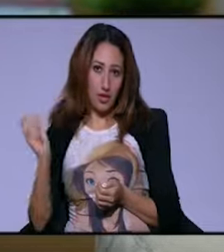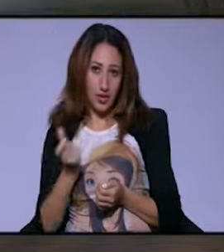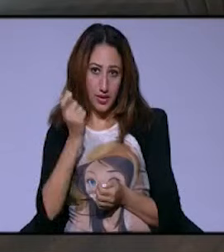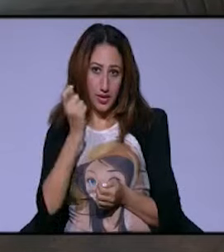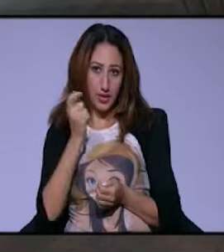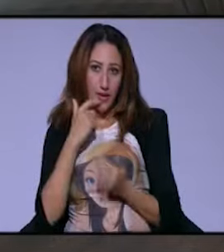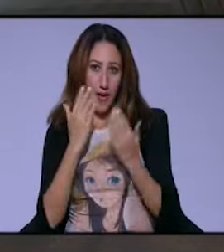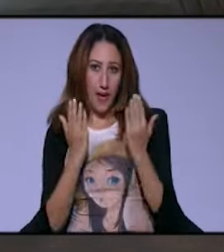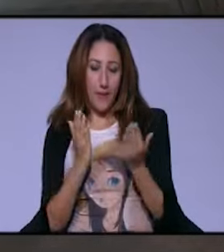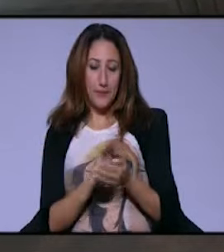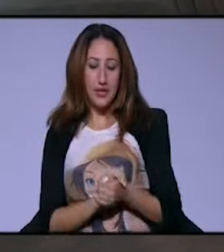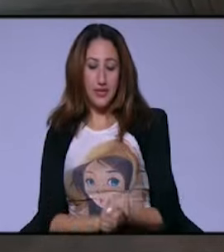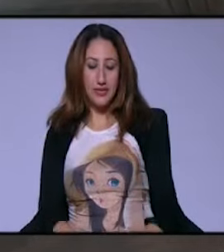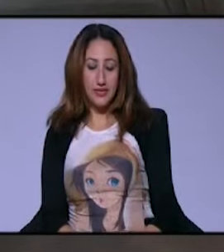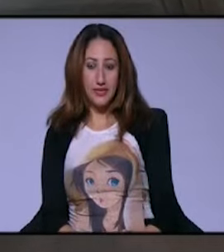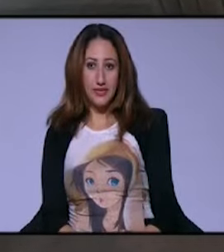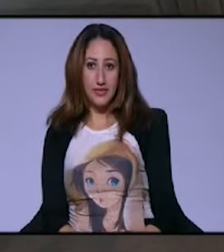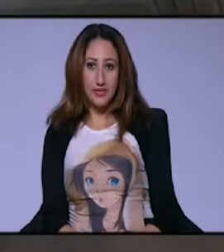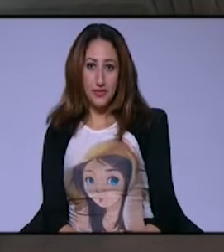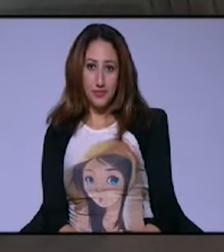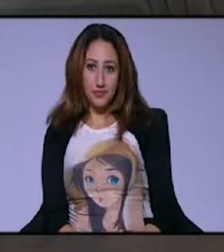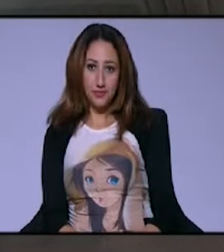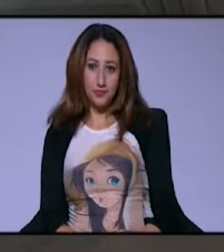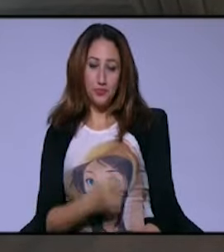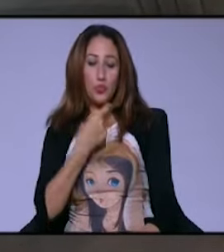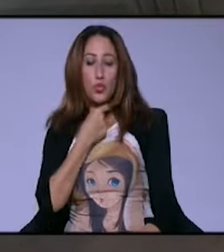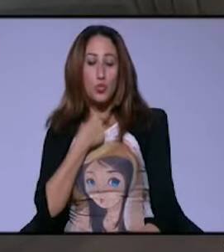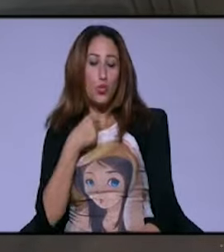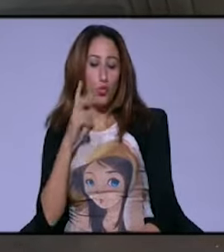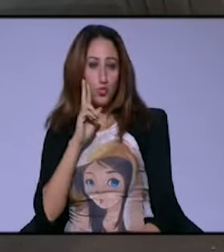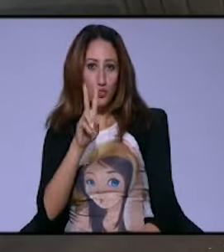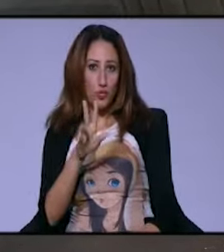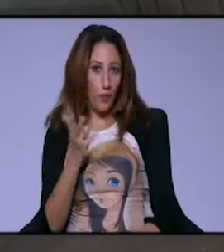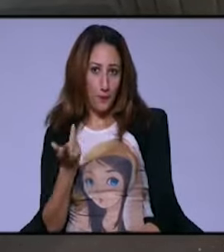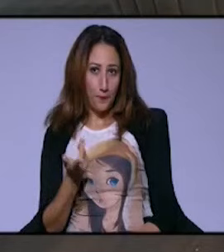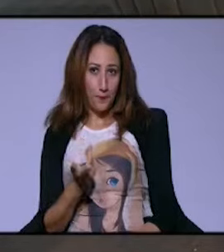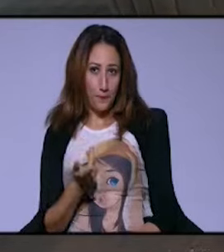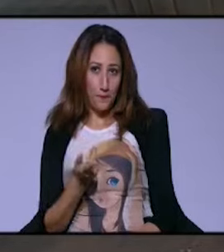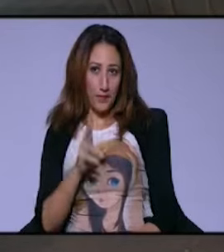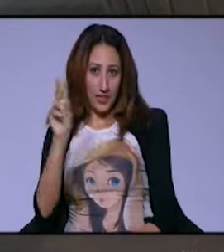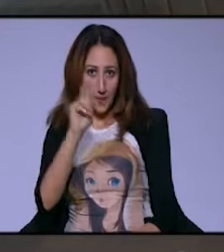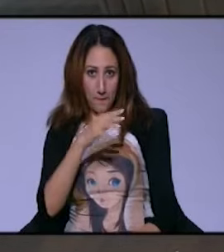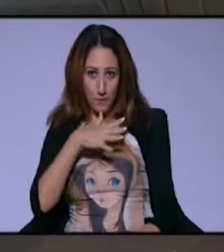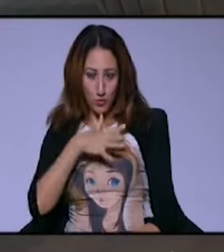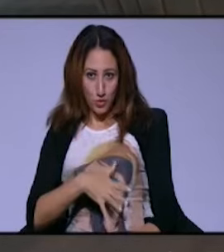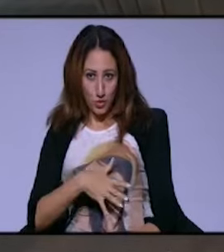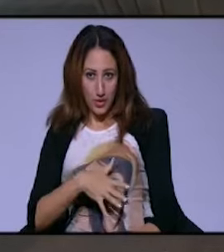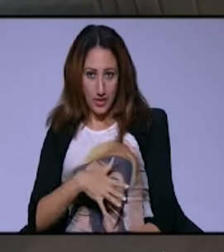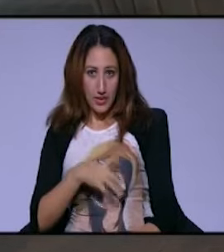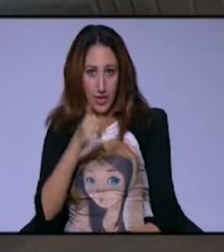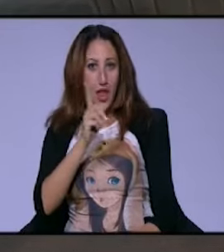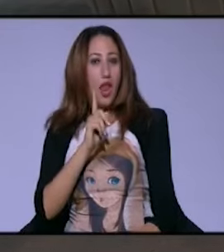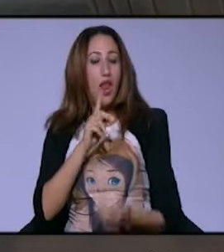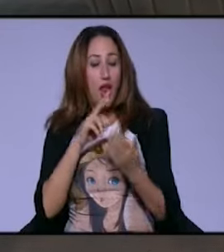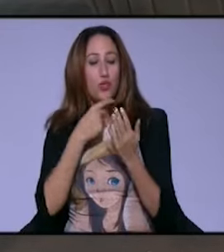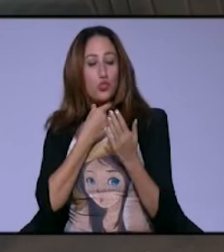الضالين. صدق الله العظيم. ايه رايك في صوته حاجه ياسمين؟ قريب يعني بيقدر يقلد الشيخ الحصري؟ يعني لا قراءته كويسه